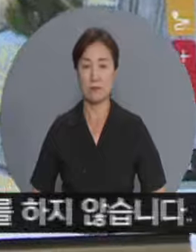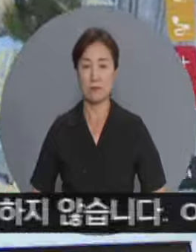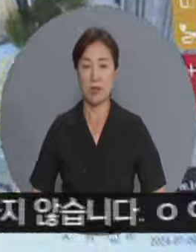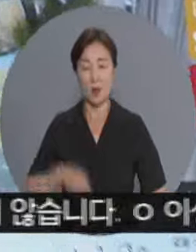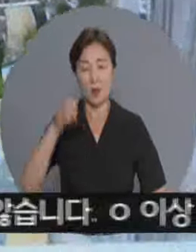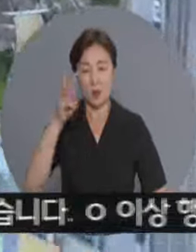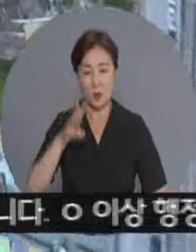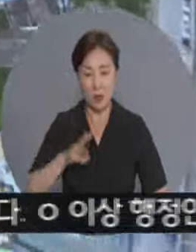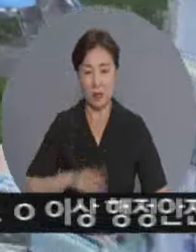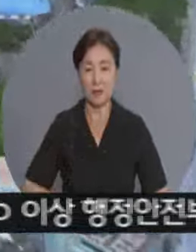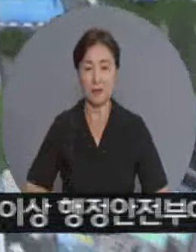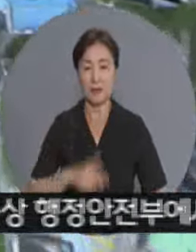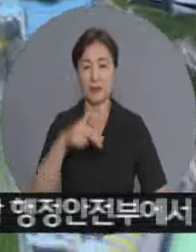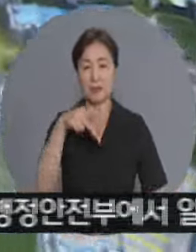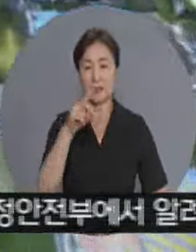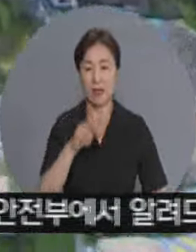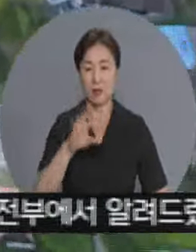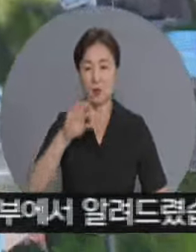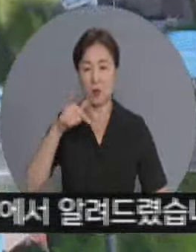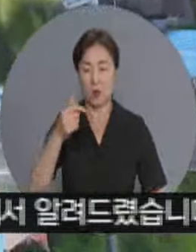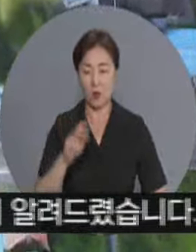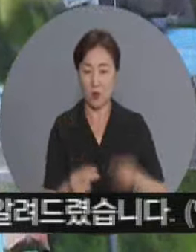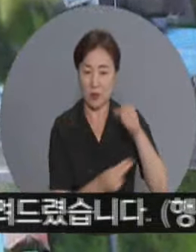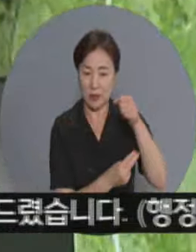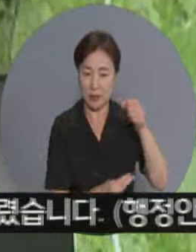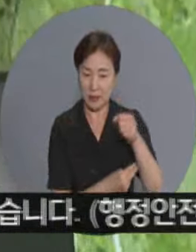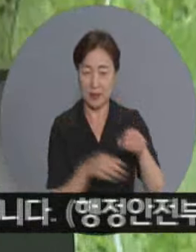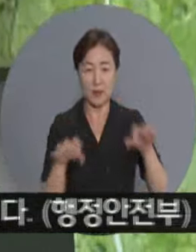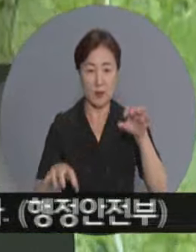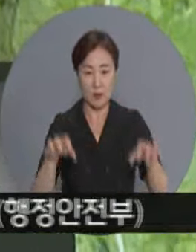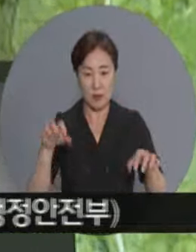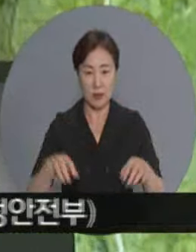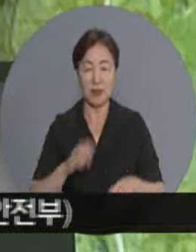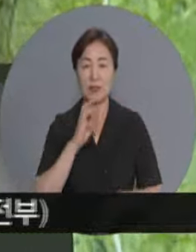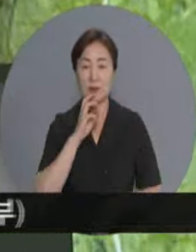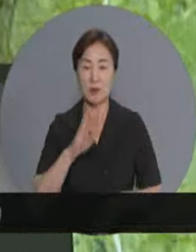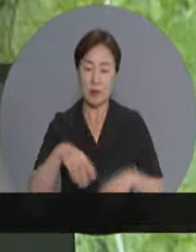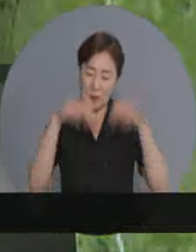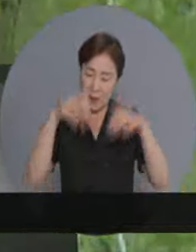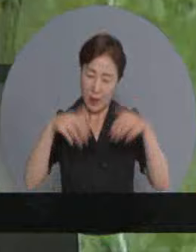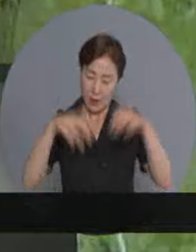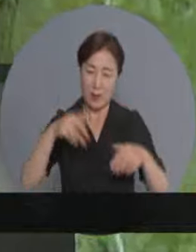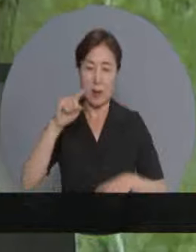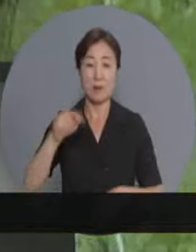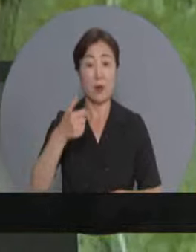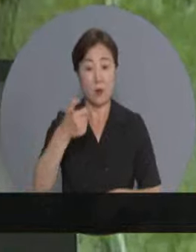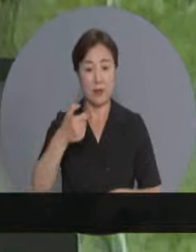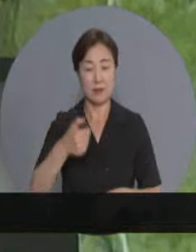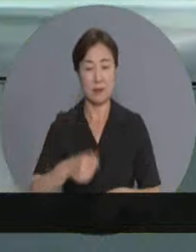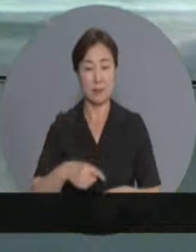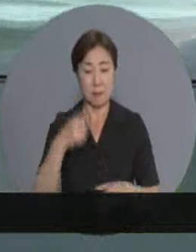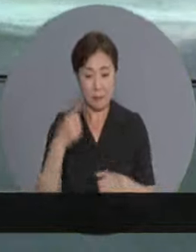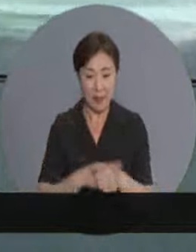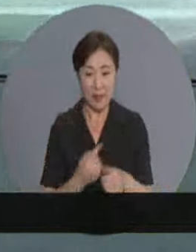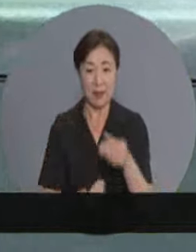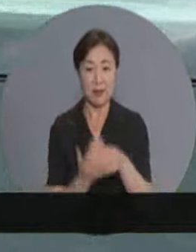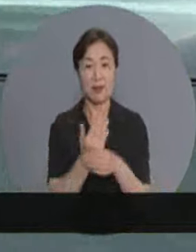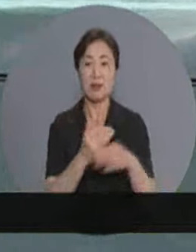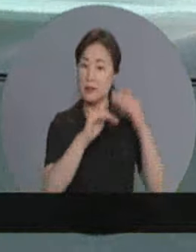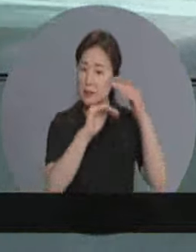광주 장록교 인근 마을에 30분간 150mm의 비가 쏟아진다면 어떤 일이 발생할까?